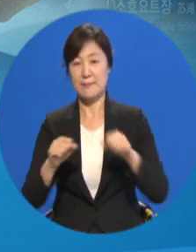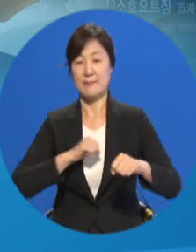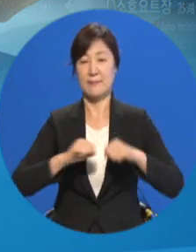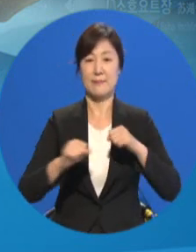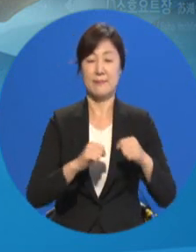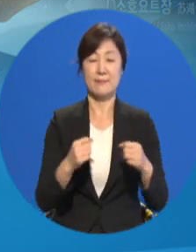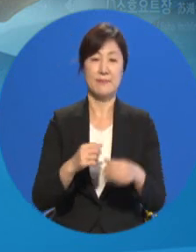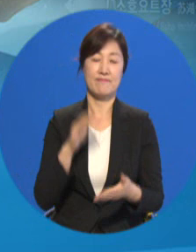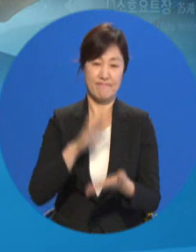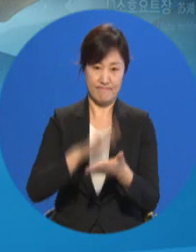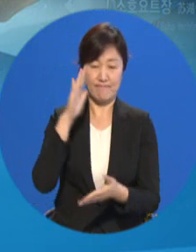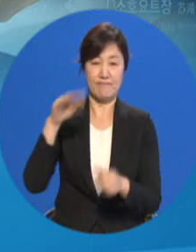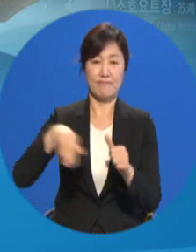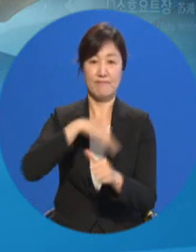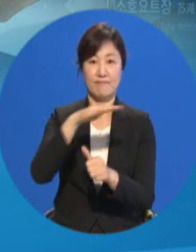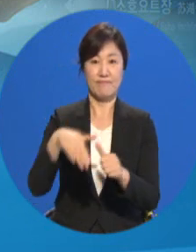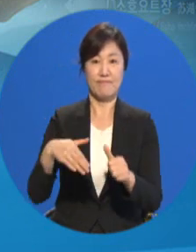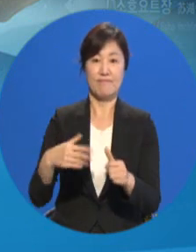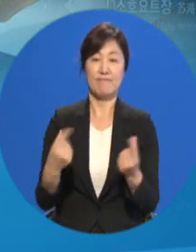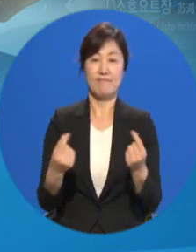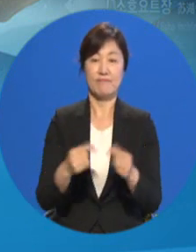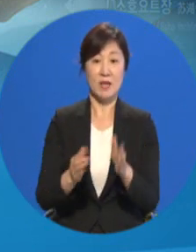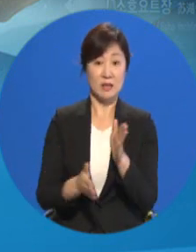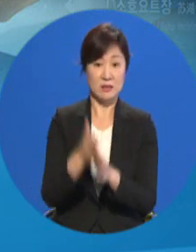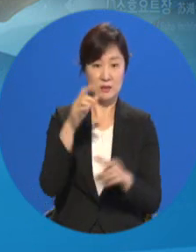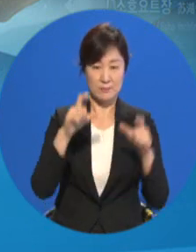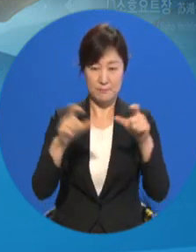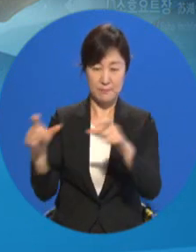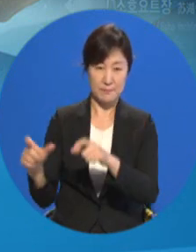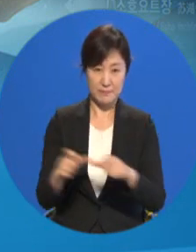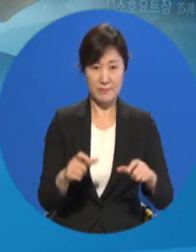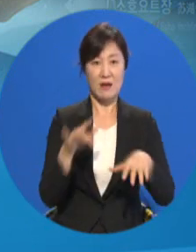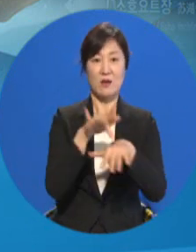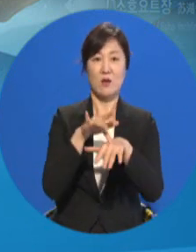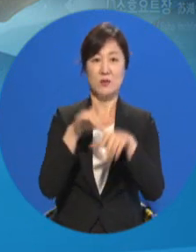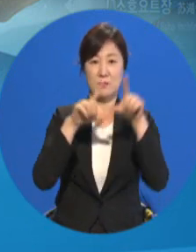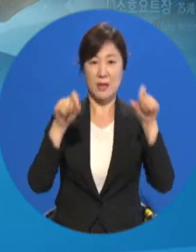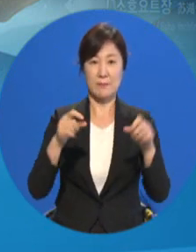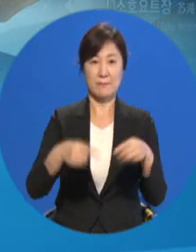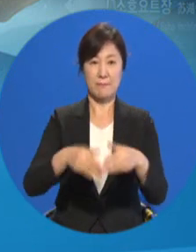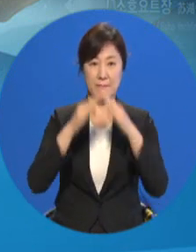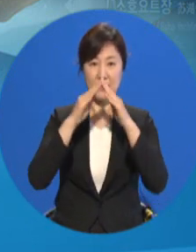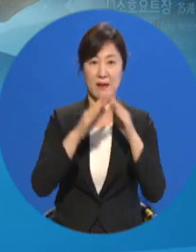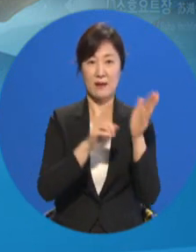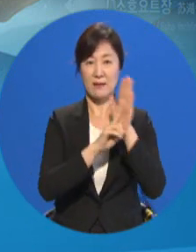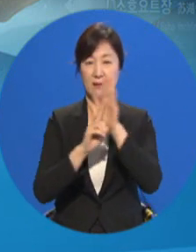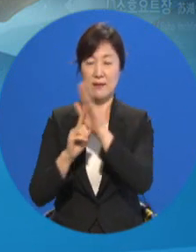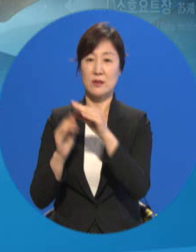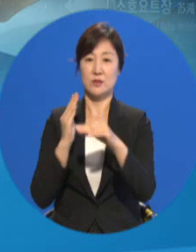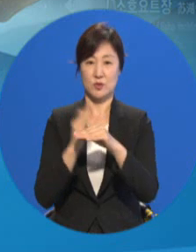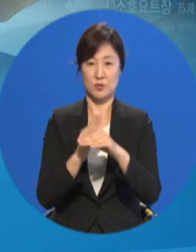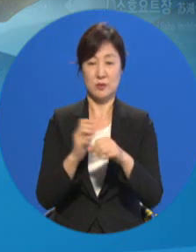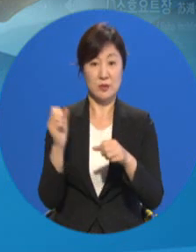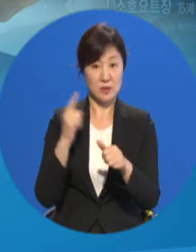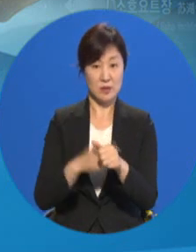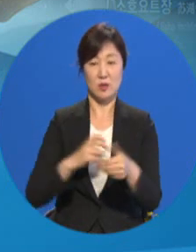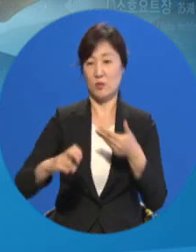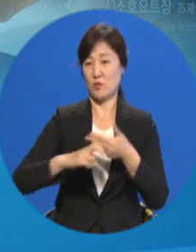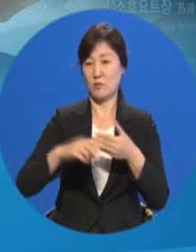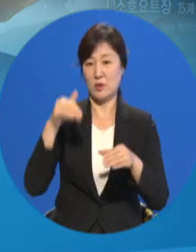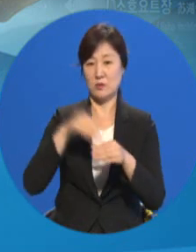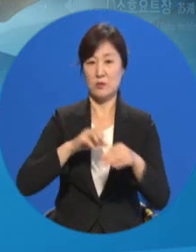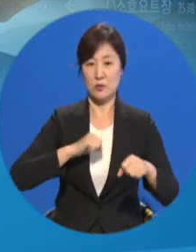도심 곳곳에는 현수막 정치가 시작된 가운데 불법 선거운동에 대한 감시 활동도 강화되고 있습니다 김정수 기자가